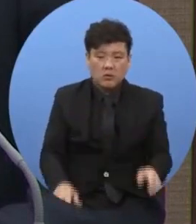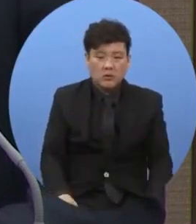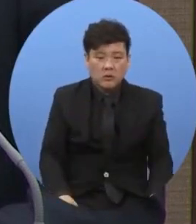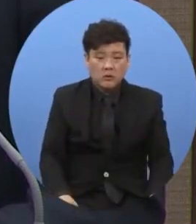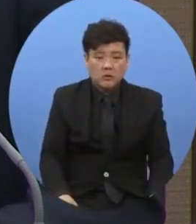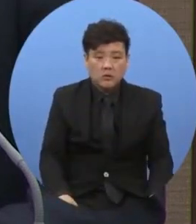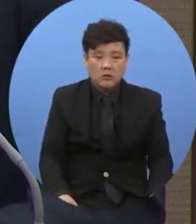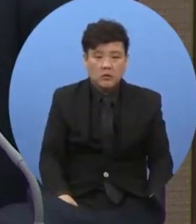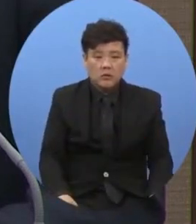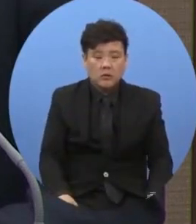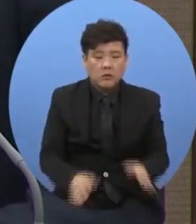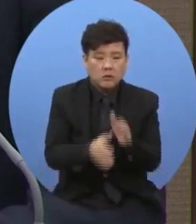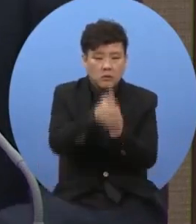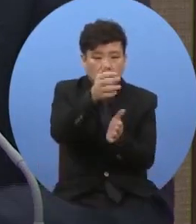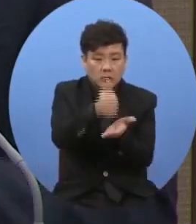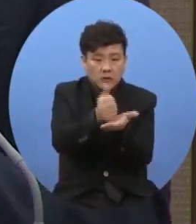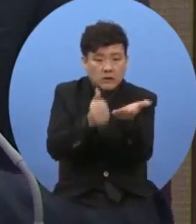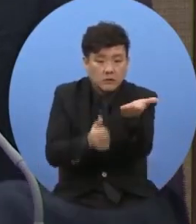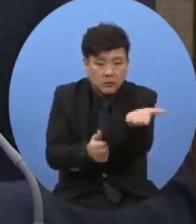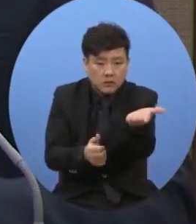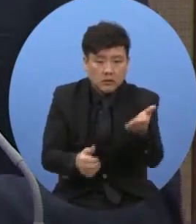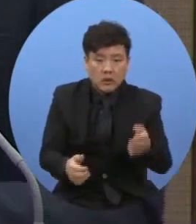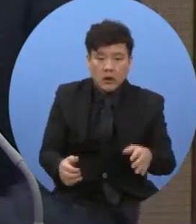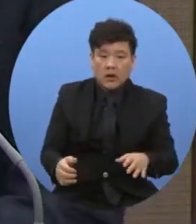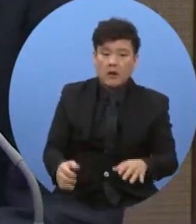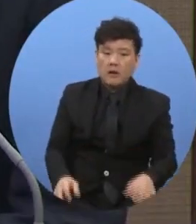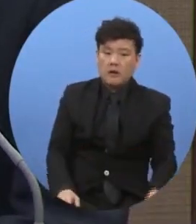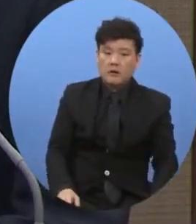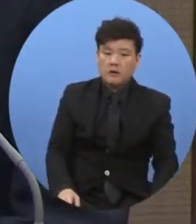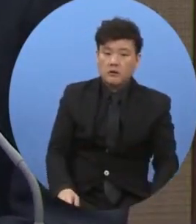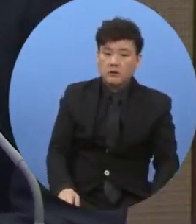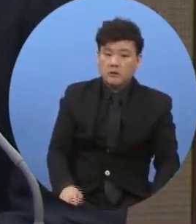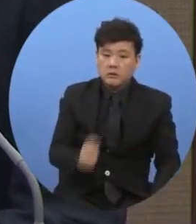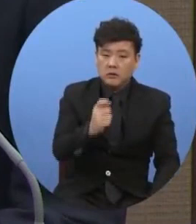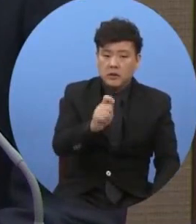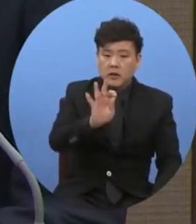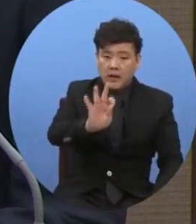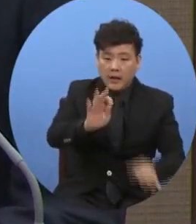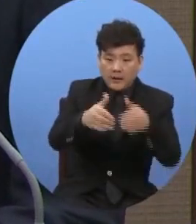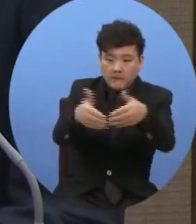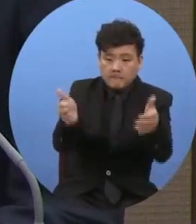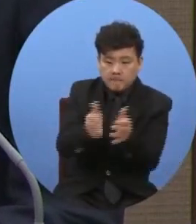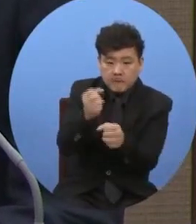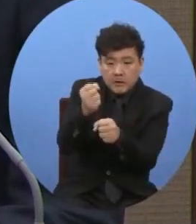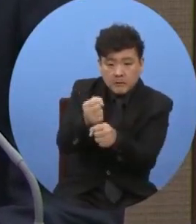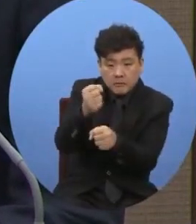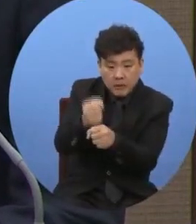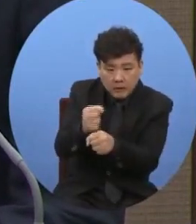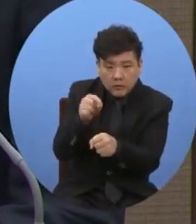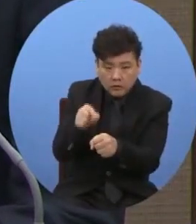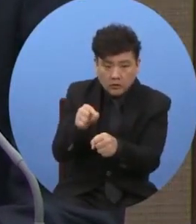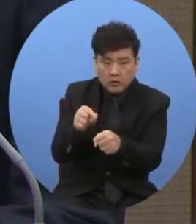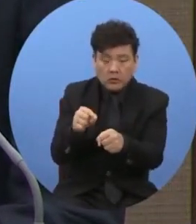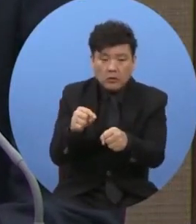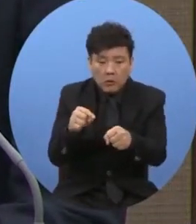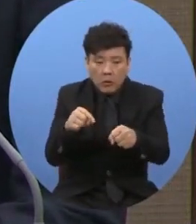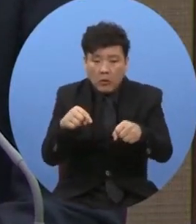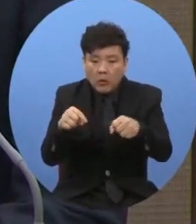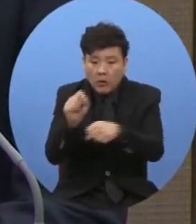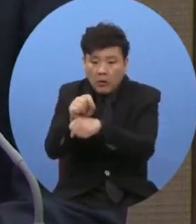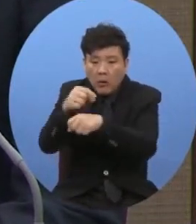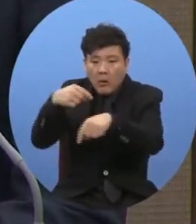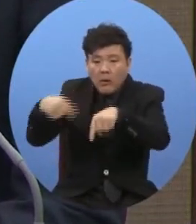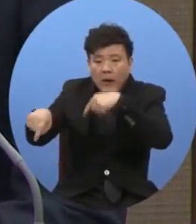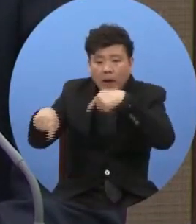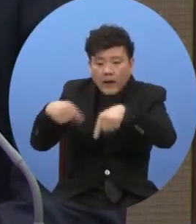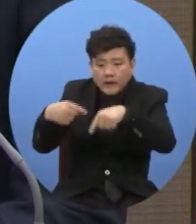봐요. 시장님께서 지금 뭐 실무선에서 그래서 뭐 지금 TF팀이 있겠지만 만들어져서 정치적인 거품을 빼고 행정적인 논의를